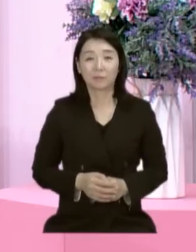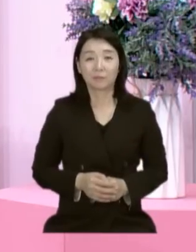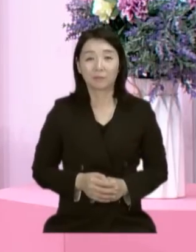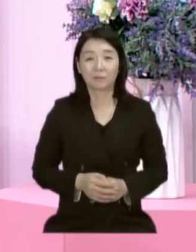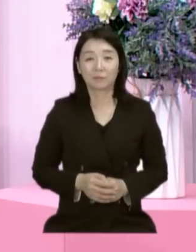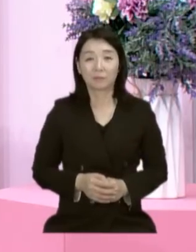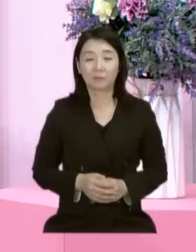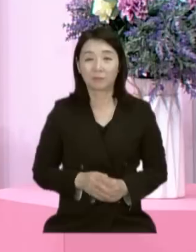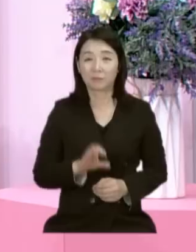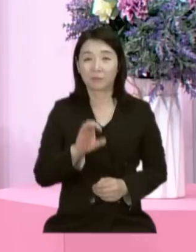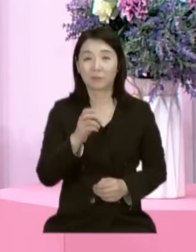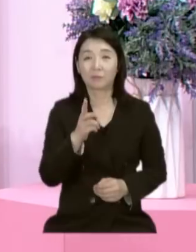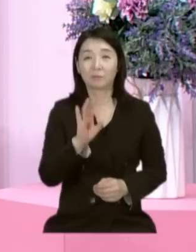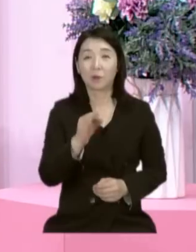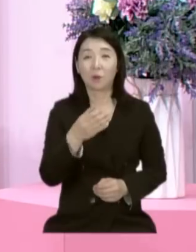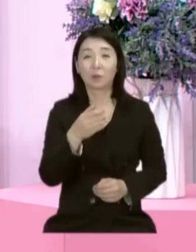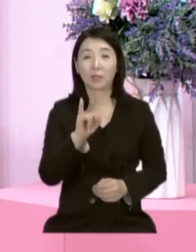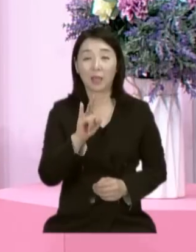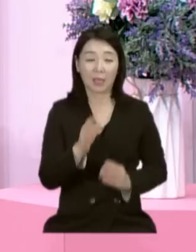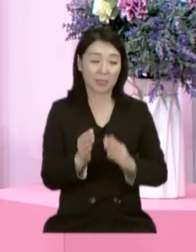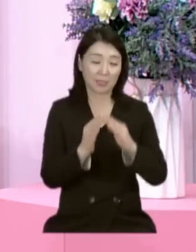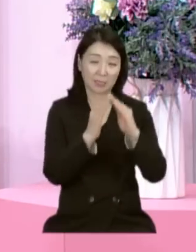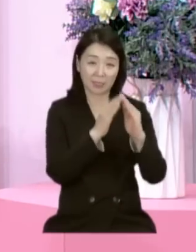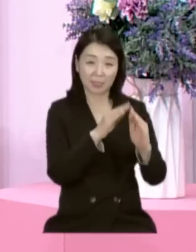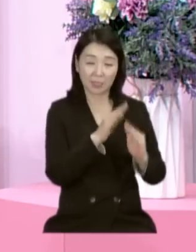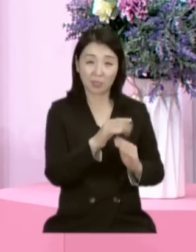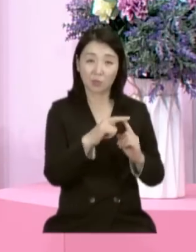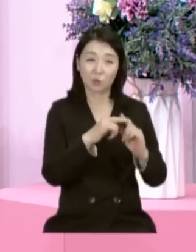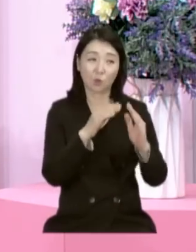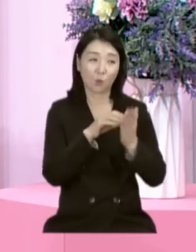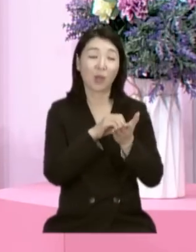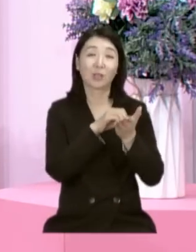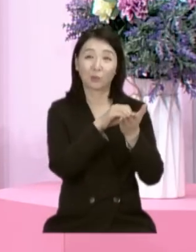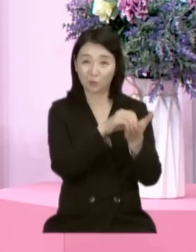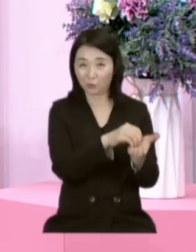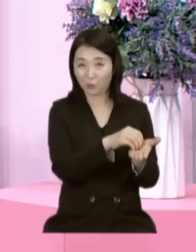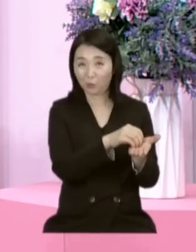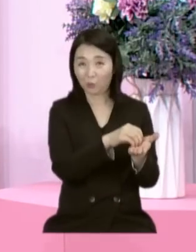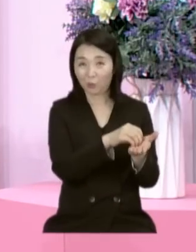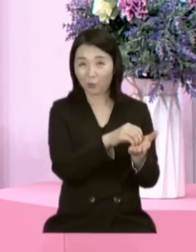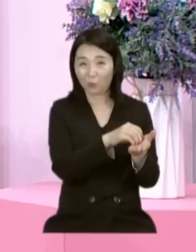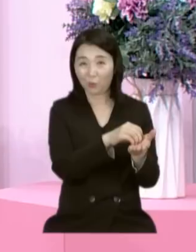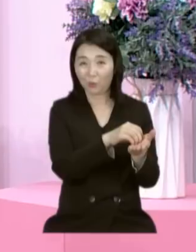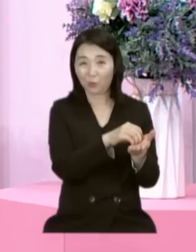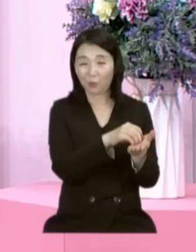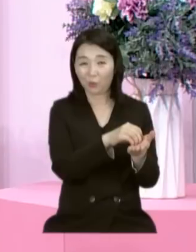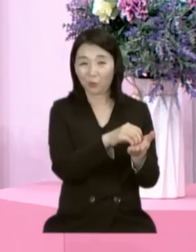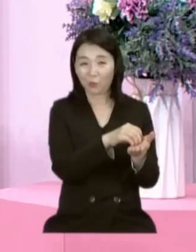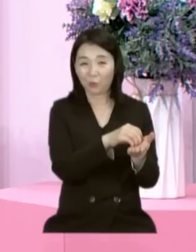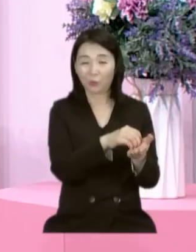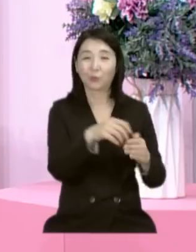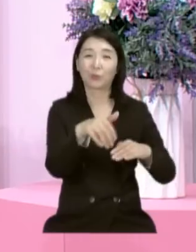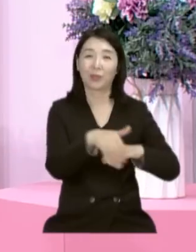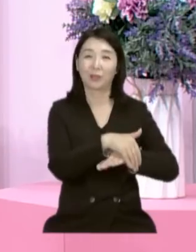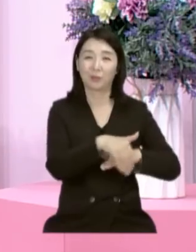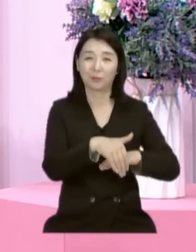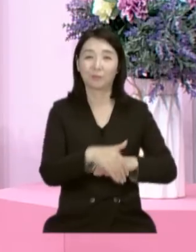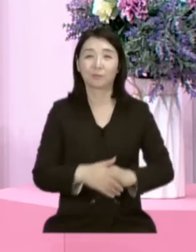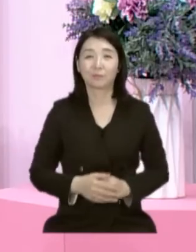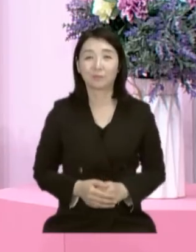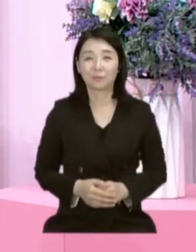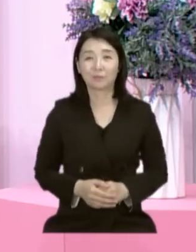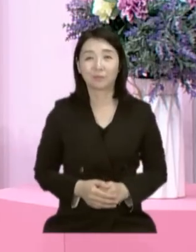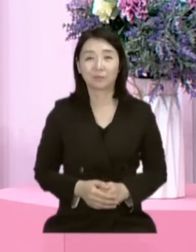그래서 이제 평내로 이사를 가서 그 평내 교회에 이제 등록을 해서 네. 평내 교회를 출석을 하게